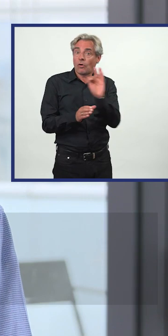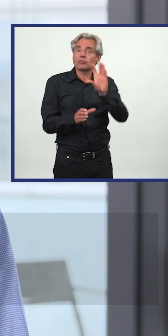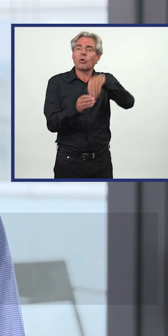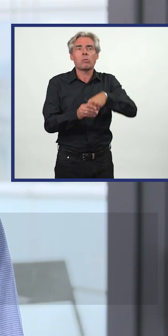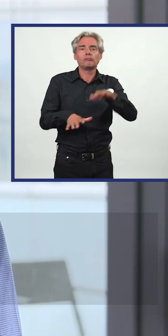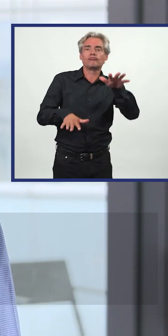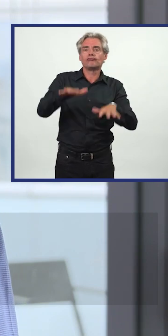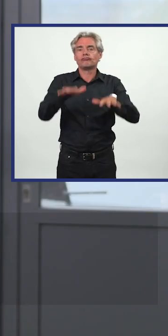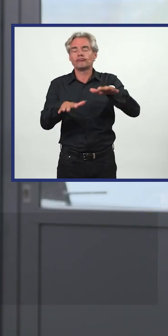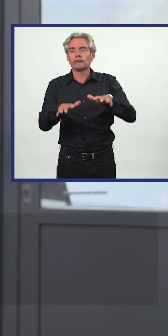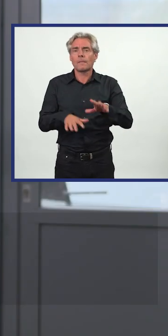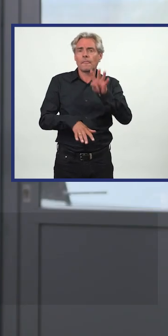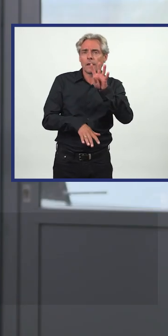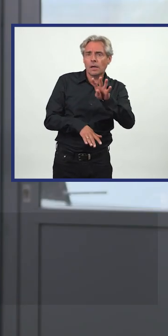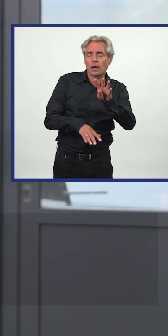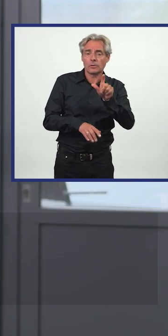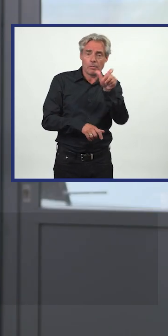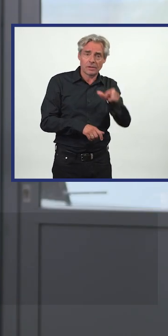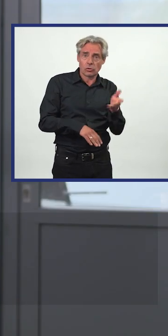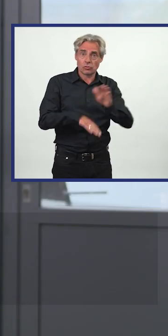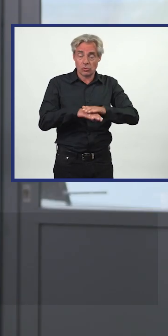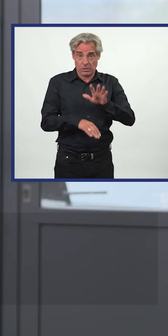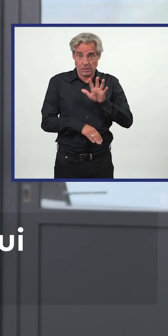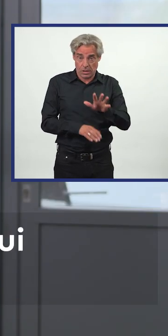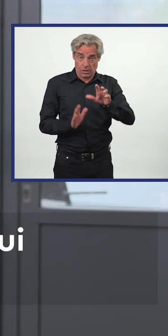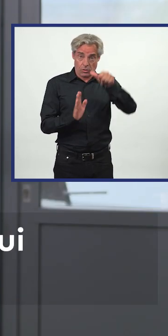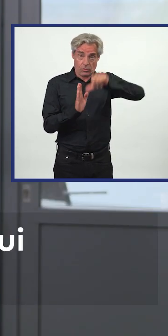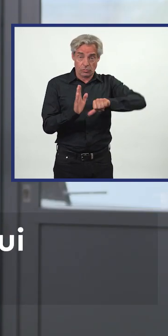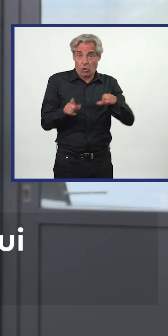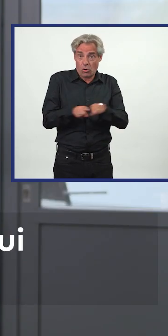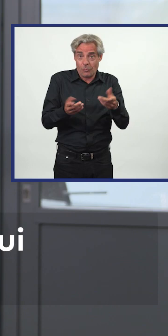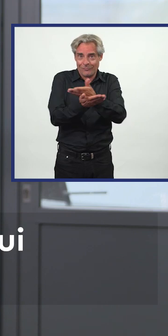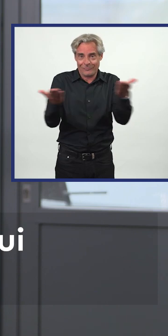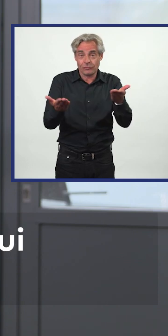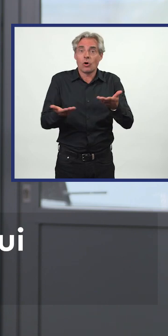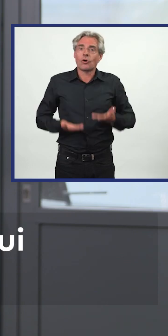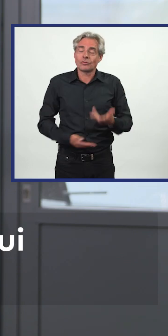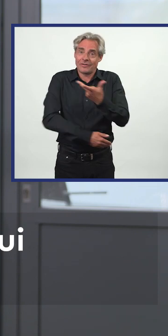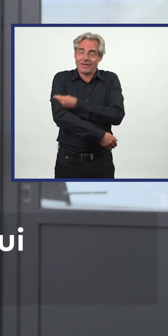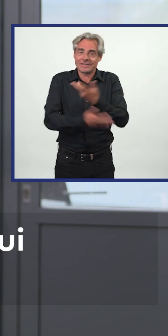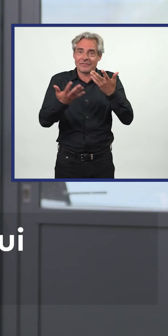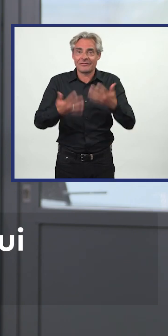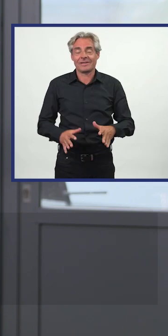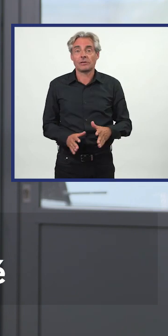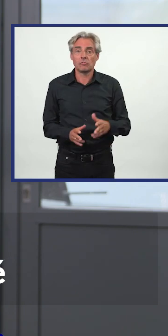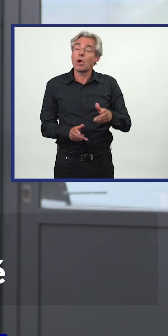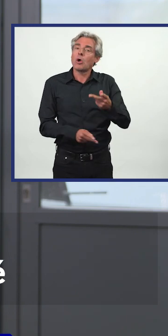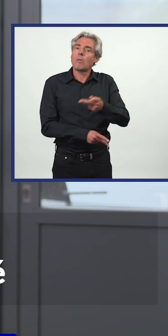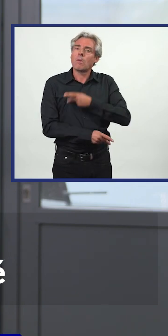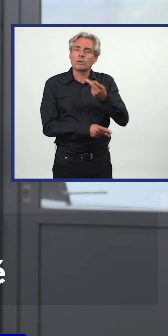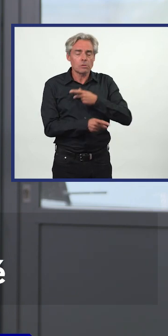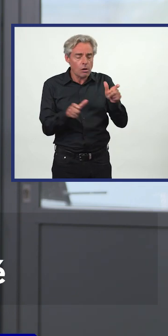près de 4 personnes transplantées sur 5, comme vous, sont aujourd'hui vaccinées, et les médecins